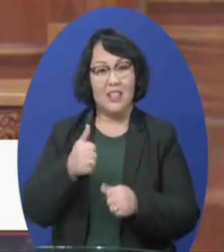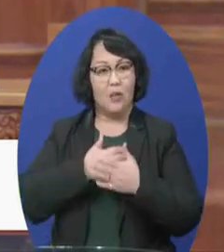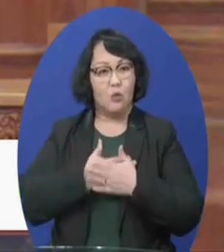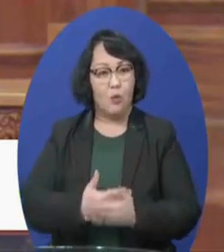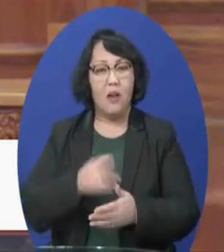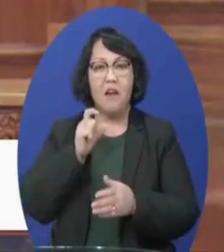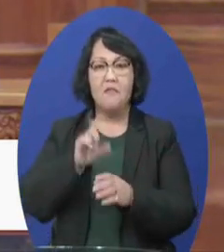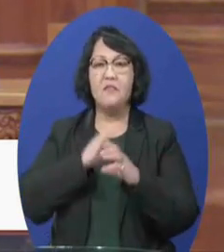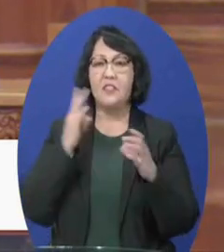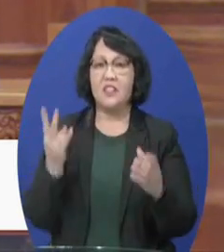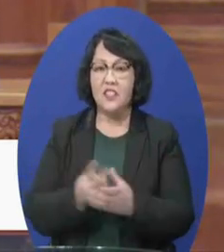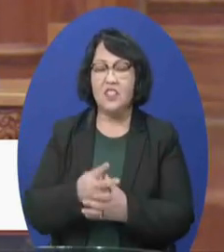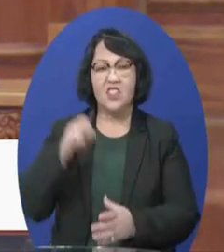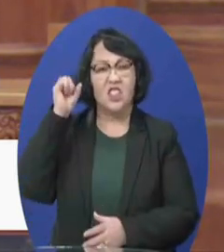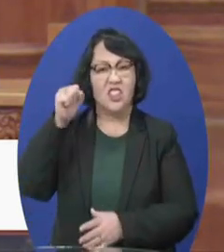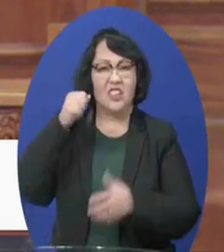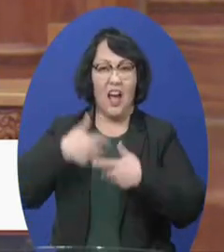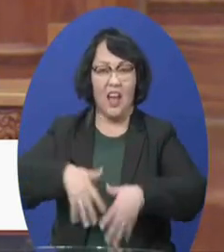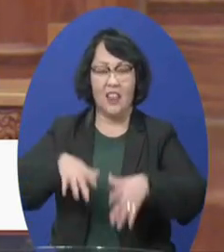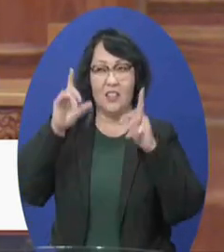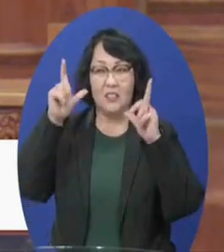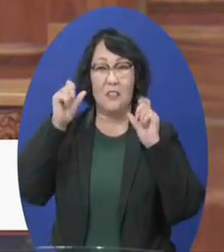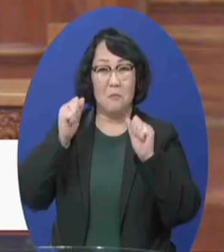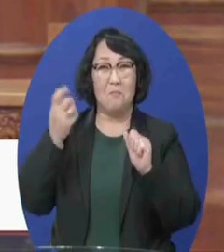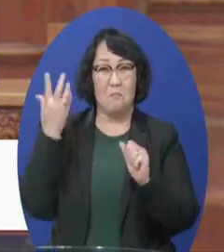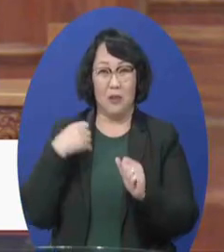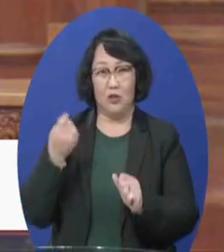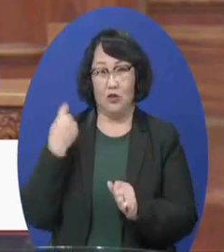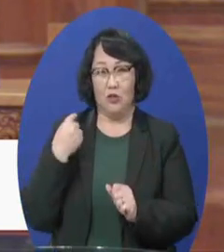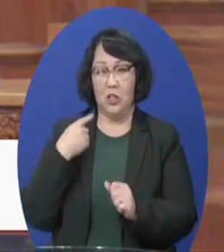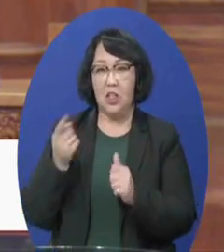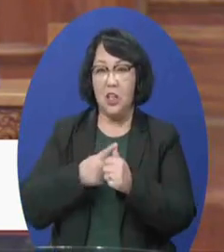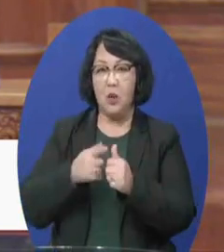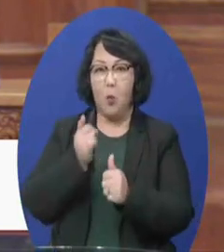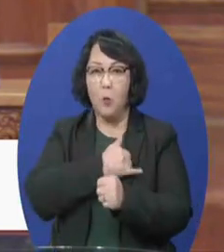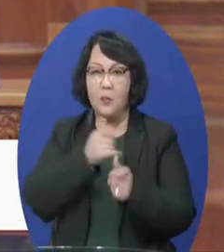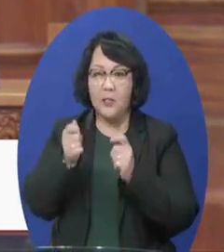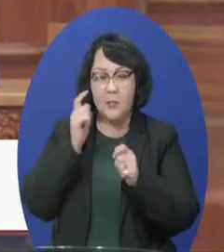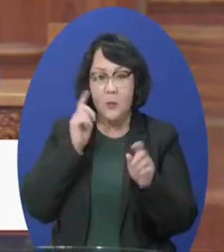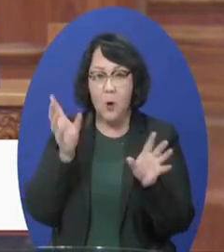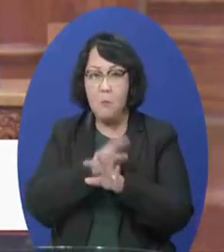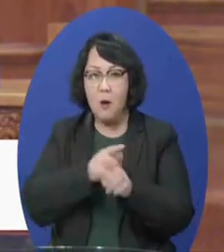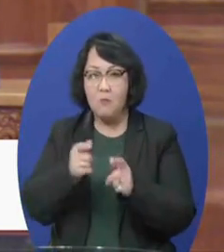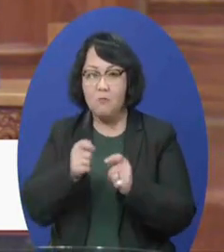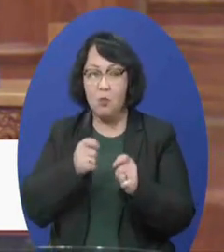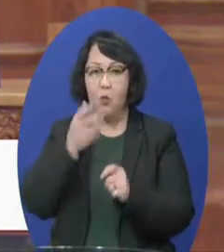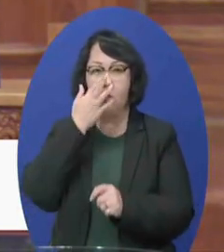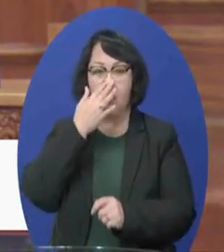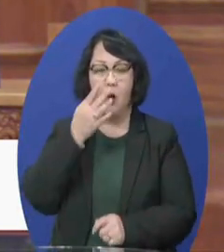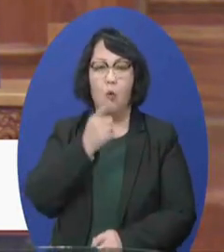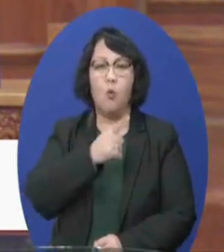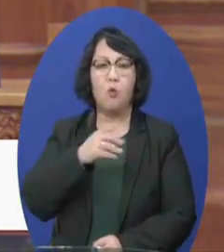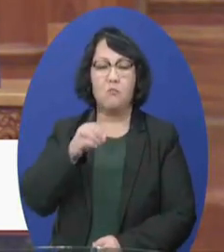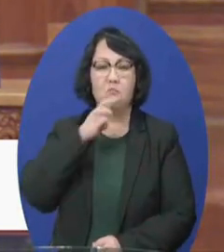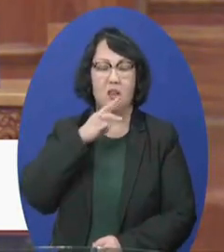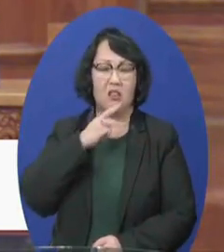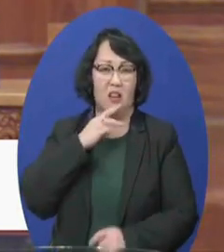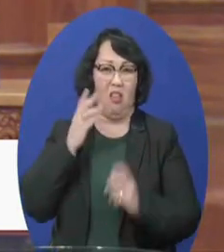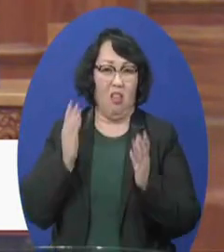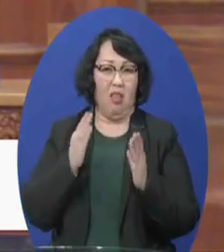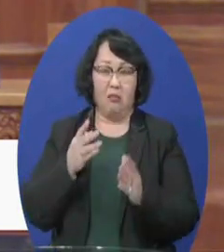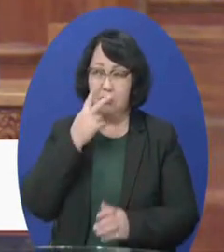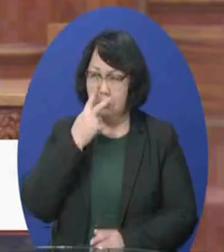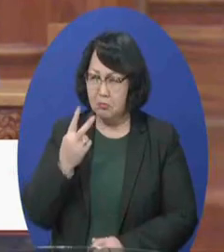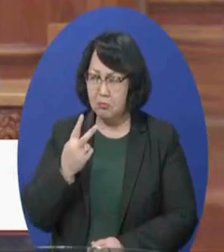эвлэлтэн нэгдсэн жагсаалыг хэн нэгэн өдөрт нь зохион байгуулсан мэд илтгэд хуурамч мэдээлэлд итгэн гаргаж буй мэдгдэл